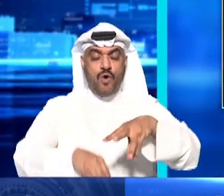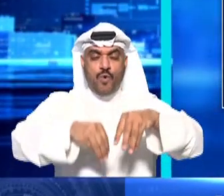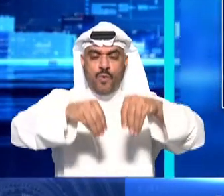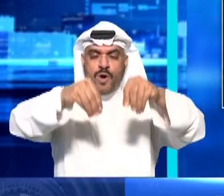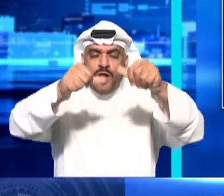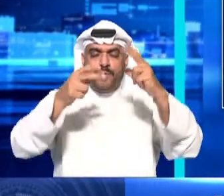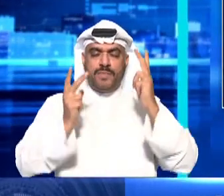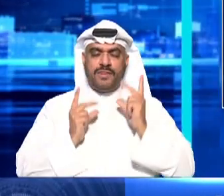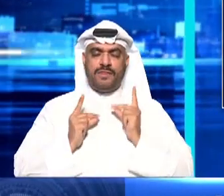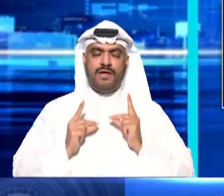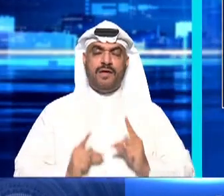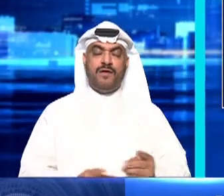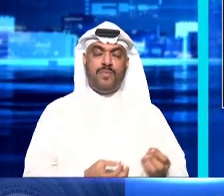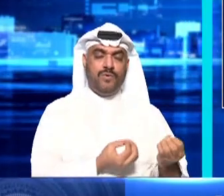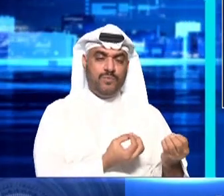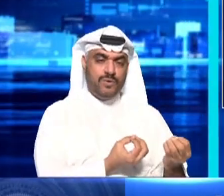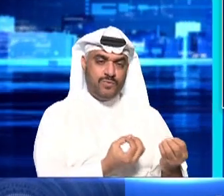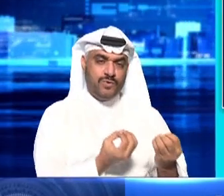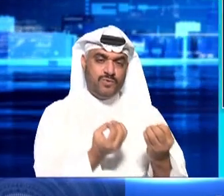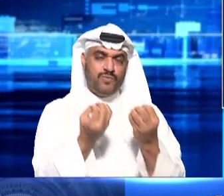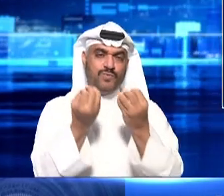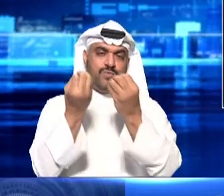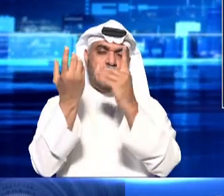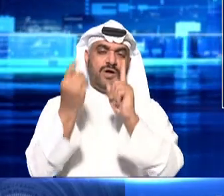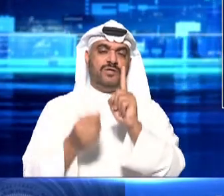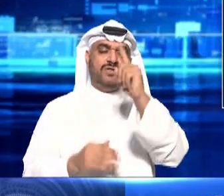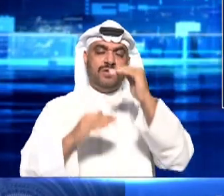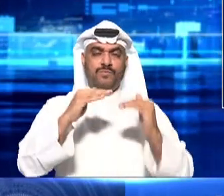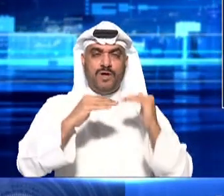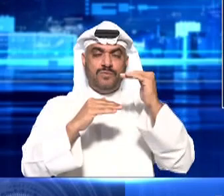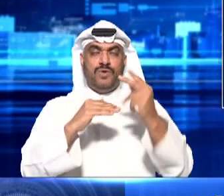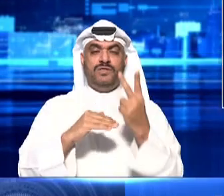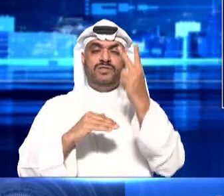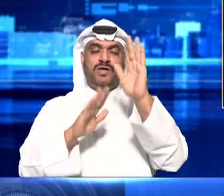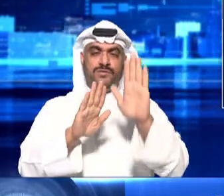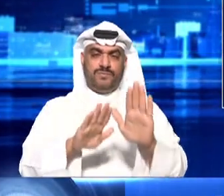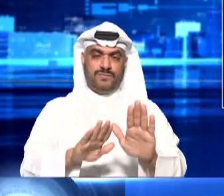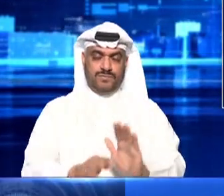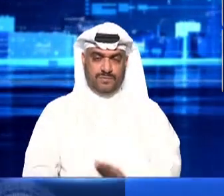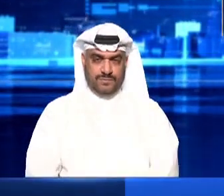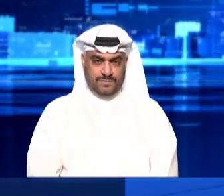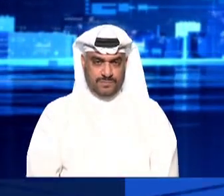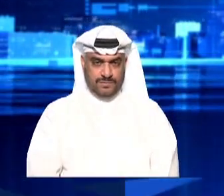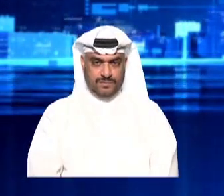الشيخ صباح الأحمد الجابر الصباح طيب الله ثراه وجعل الجنة مثواه.